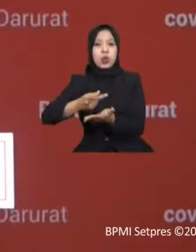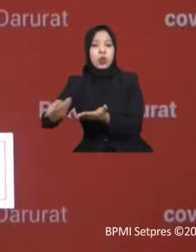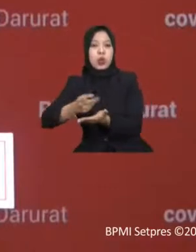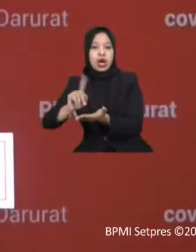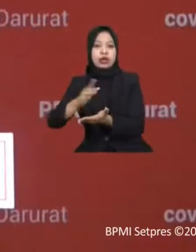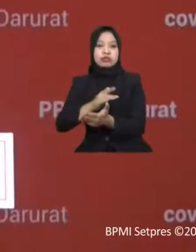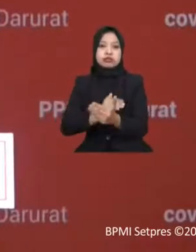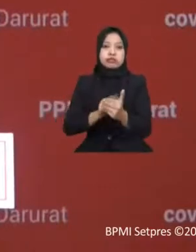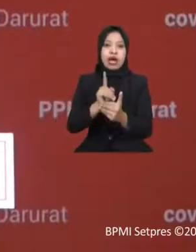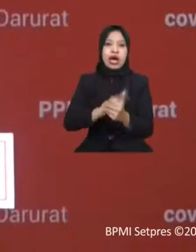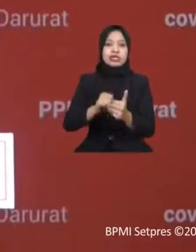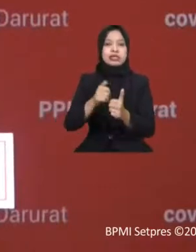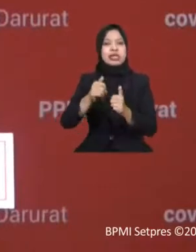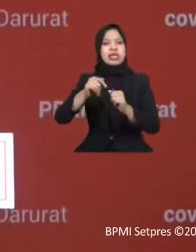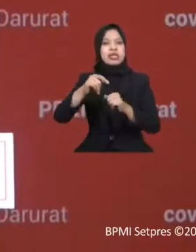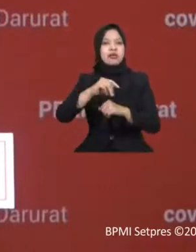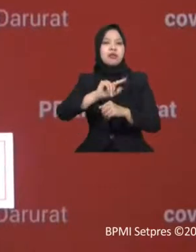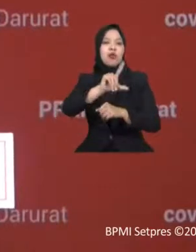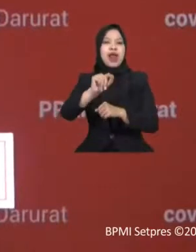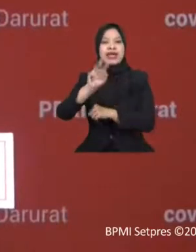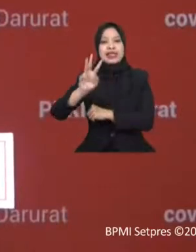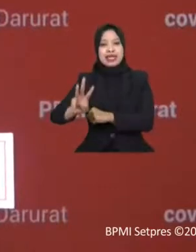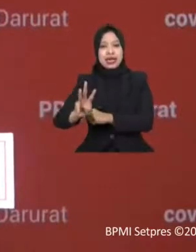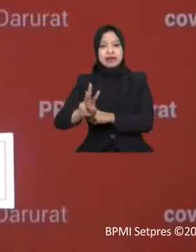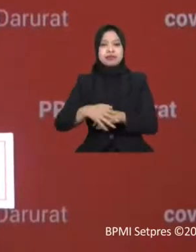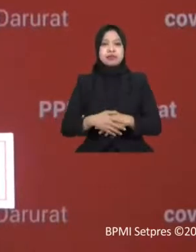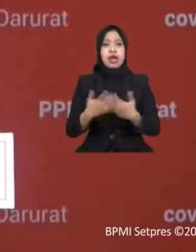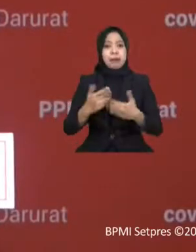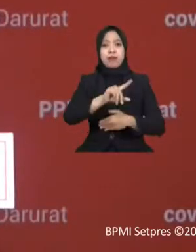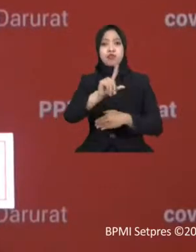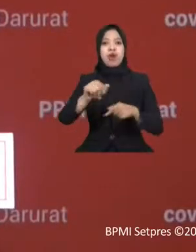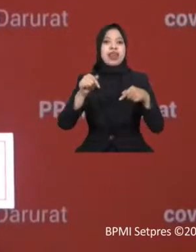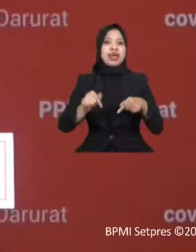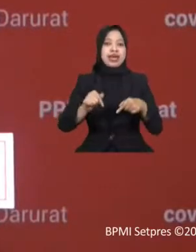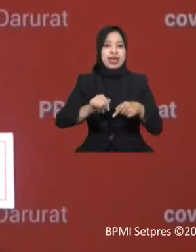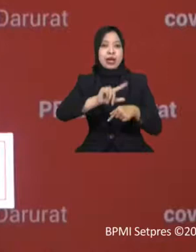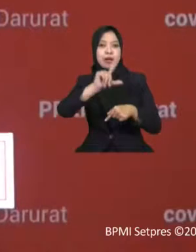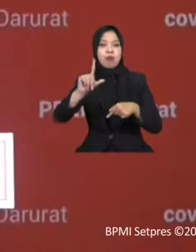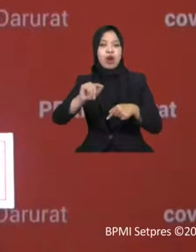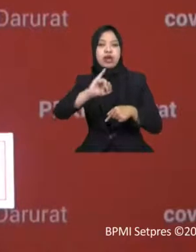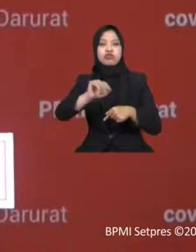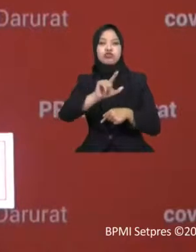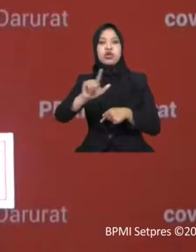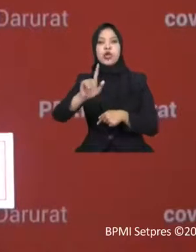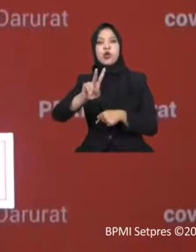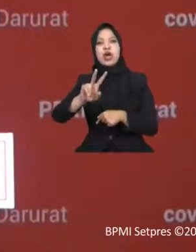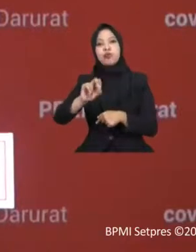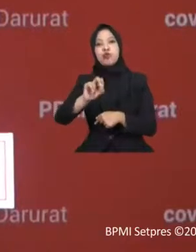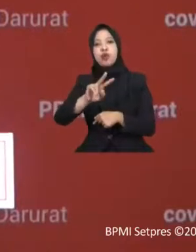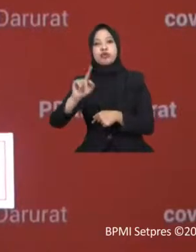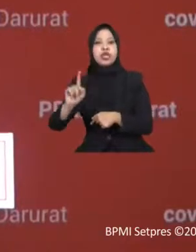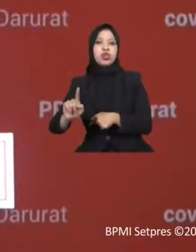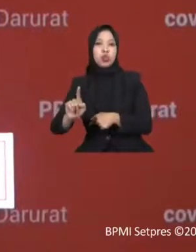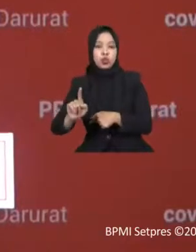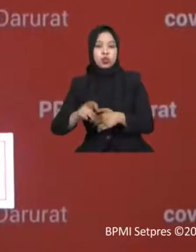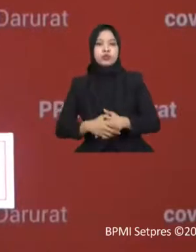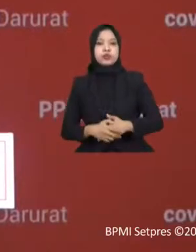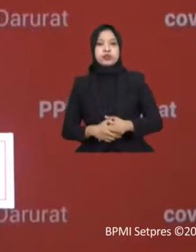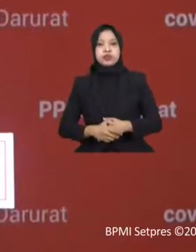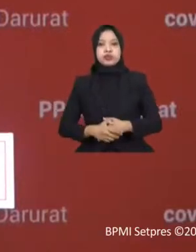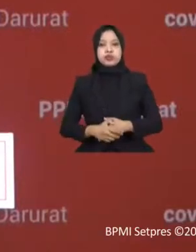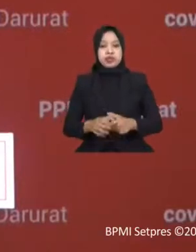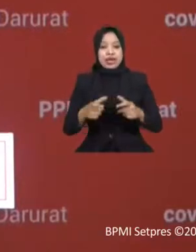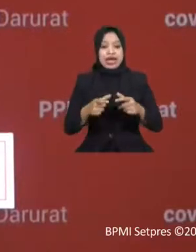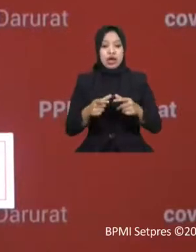dimajukan pada triwulan ketiga yaitu bulan ini bulan Juli 2012 satu